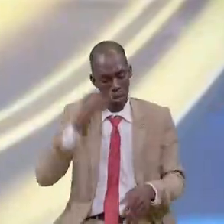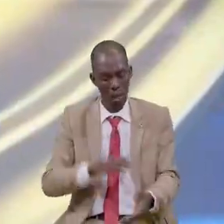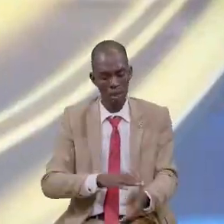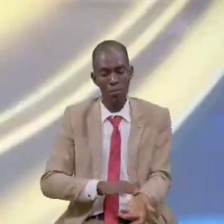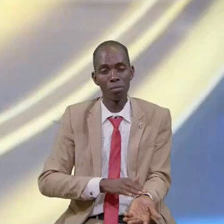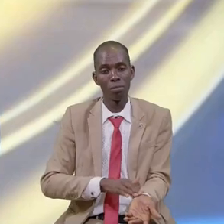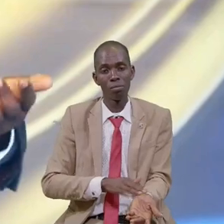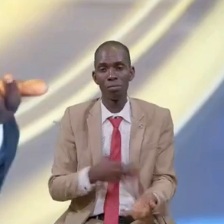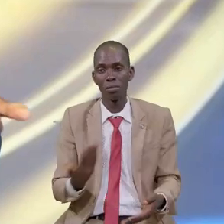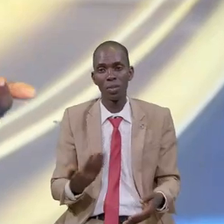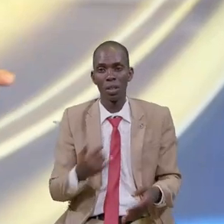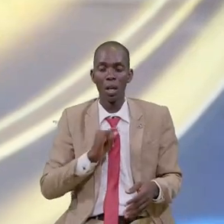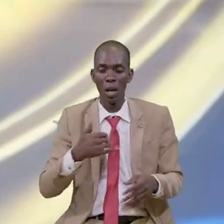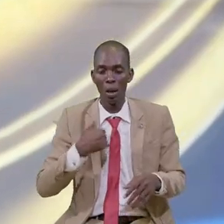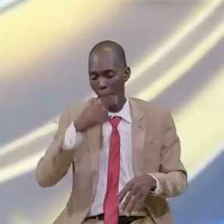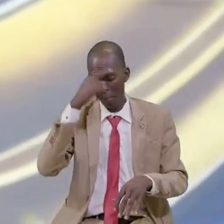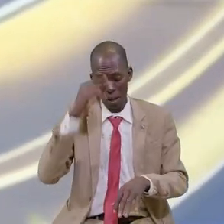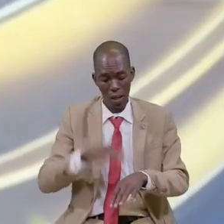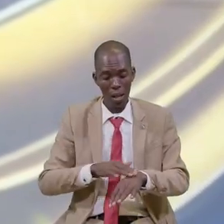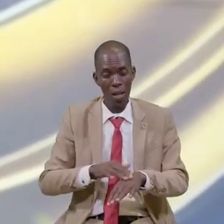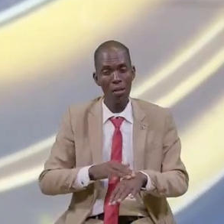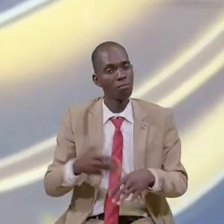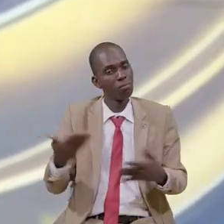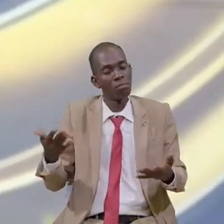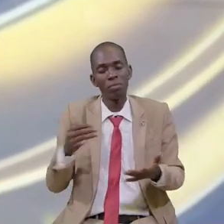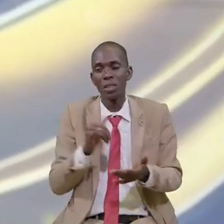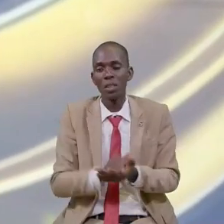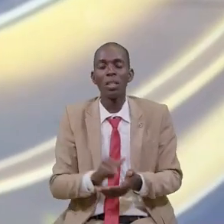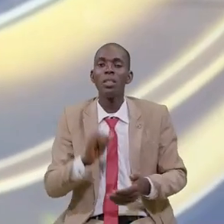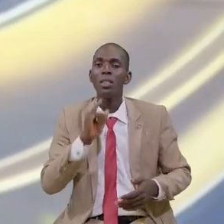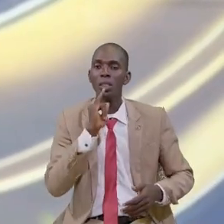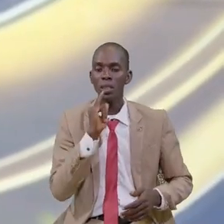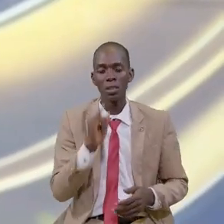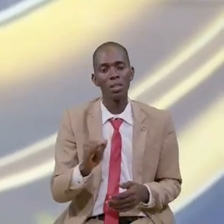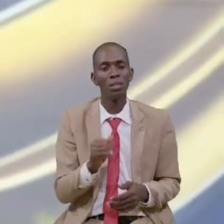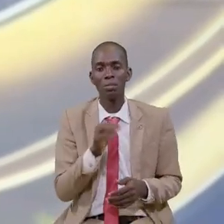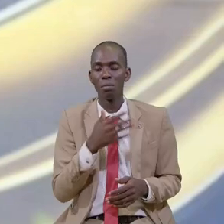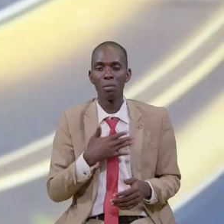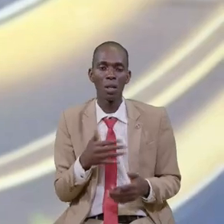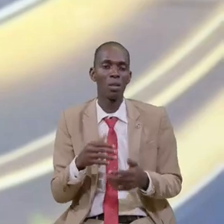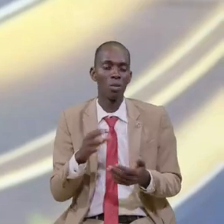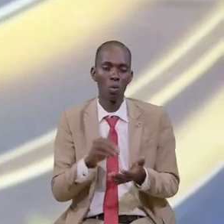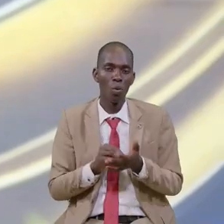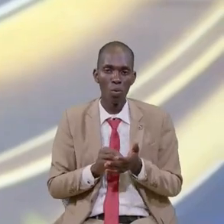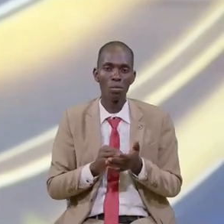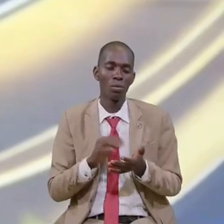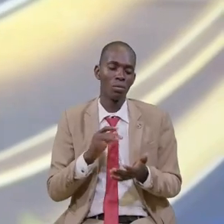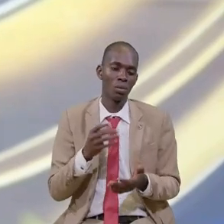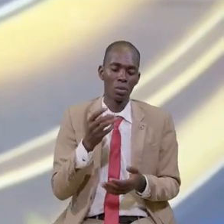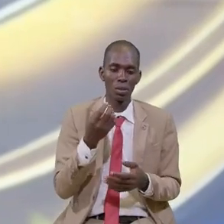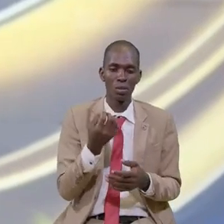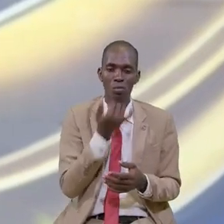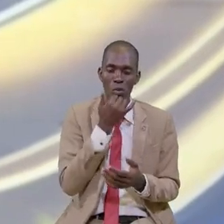vois ça comme une montagne. La couleur de ma peau est une limitation pour ma destination. Nous allons annuler